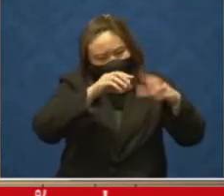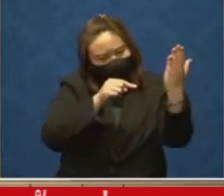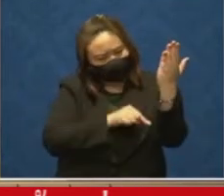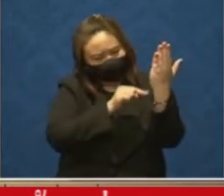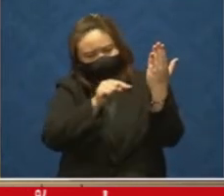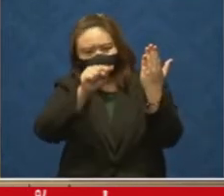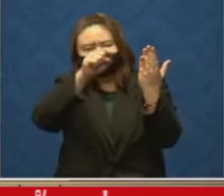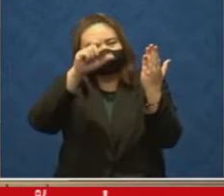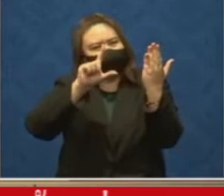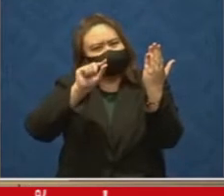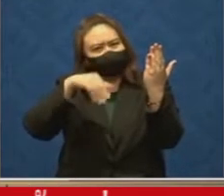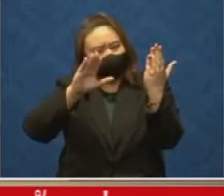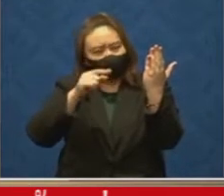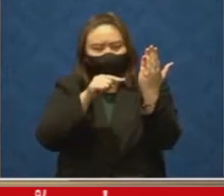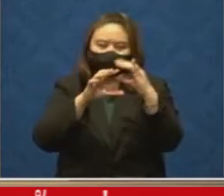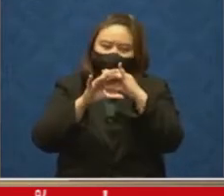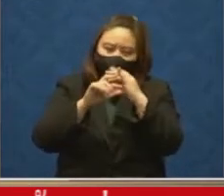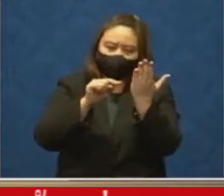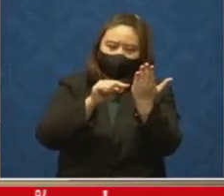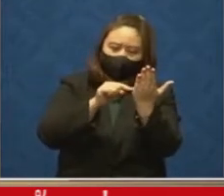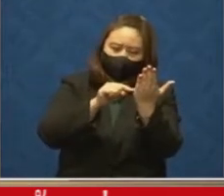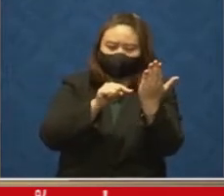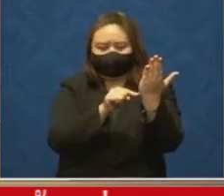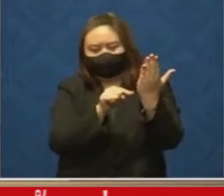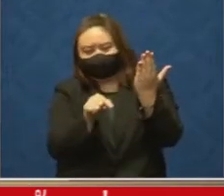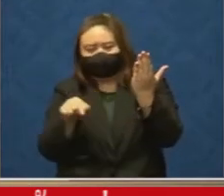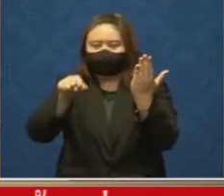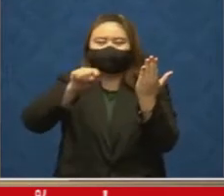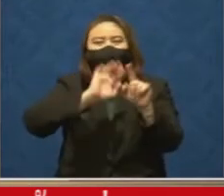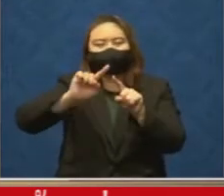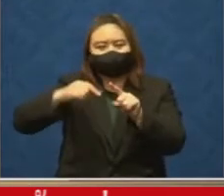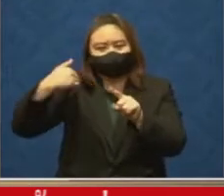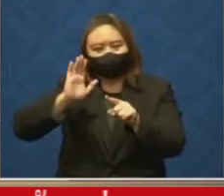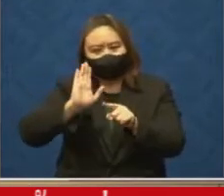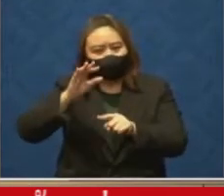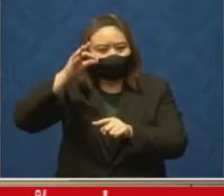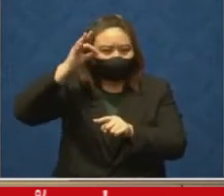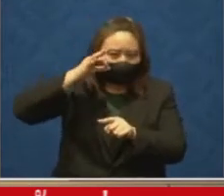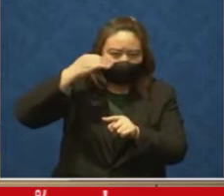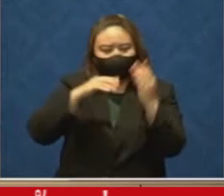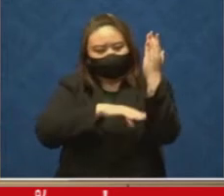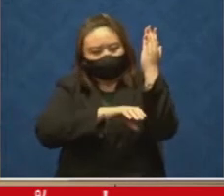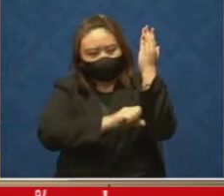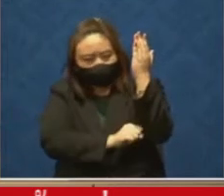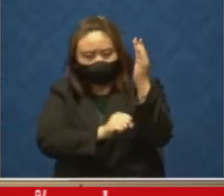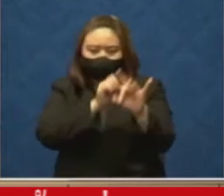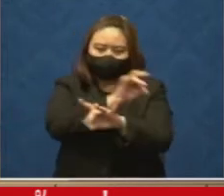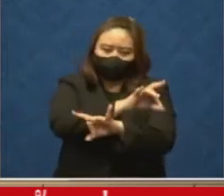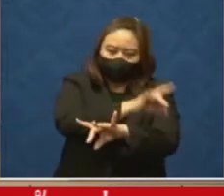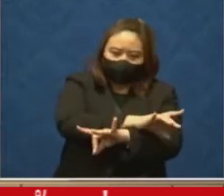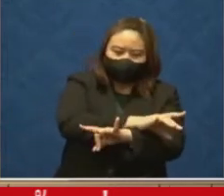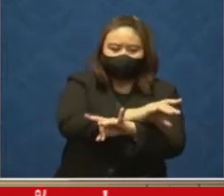าครัถ้าลงกลันที่ถูกต้องของระยอง เพียว ของไทยอ unfair ของปองรทั้งสงขาร ทั้ง